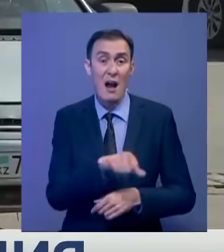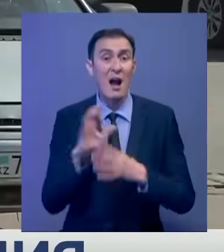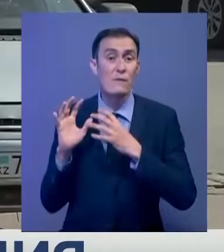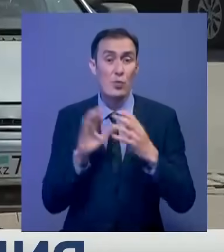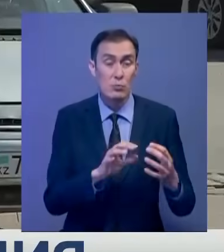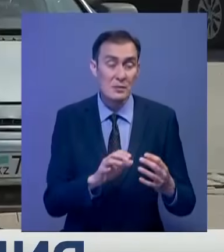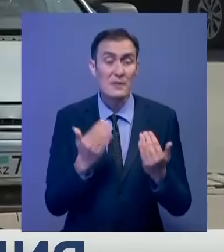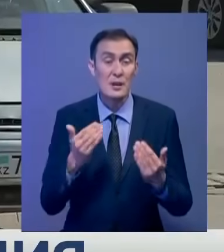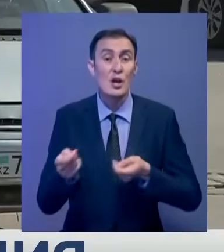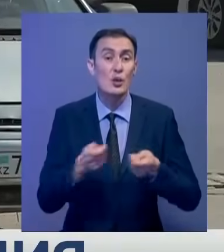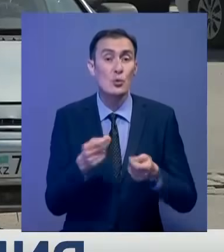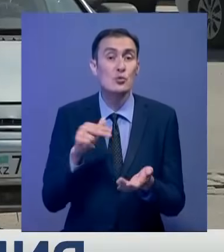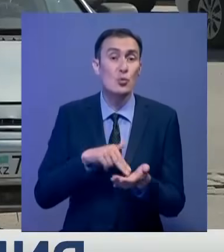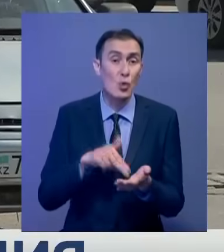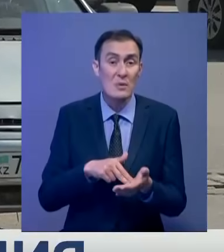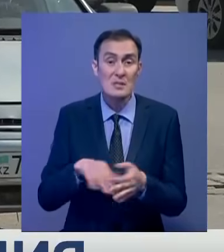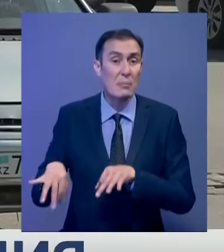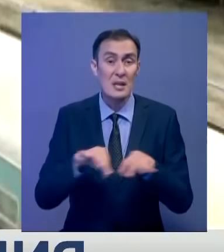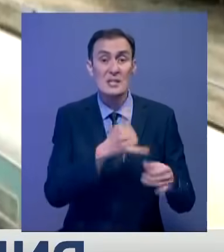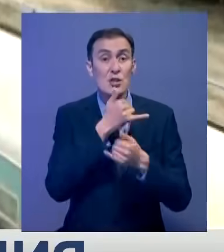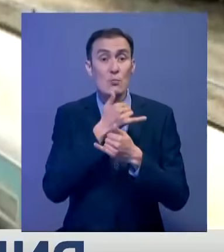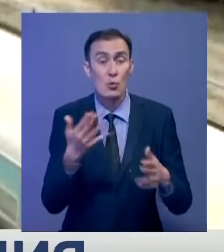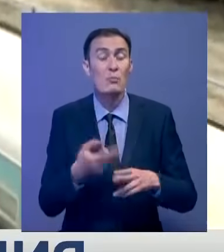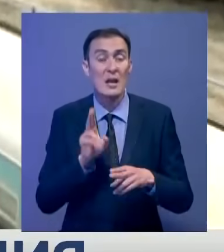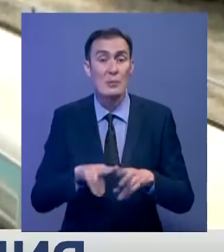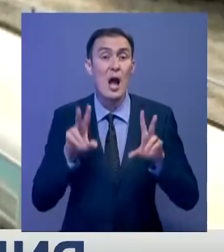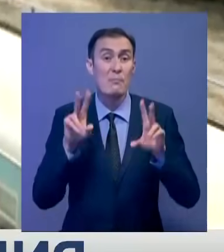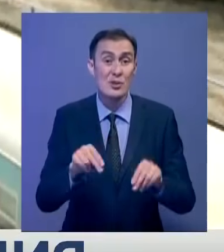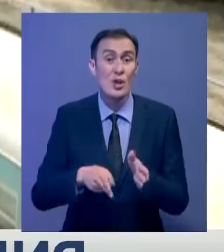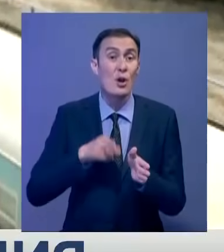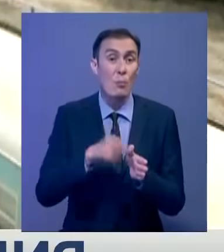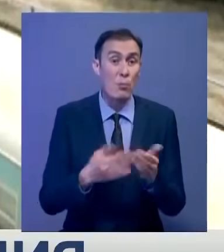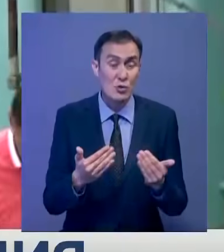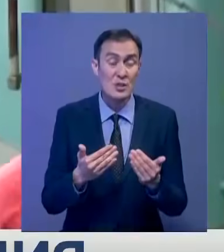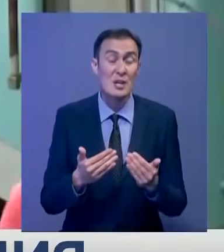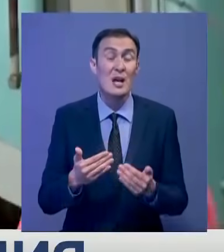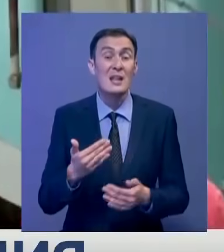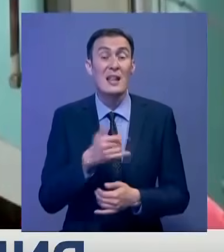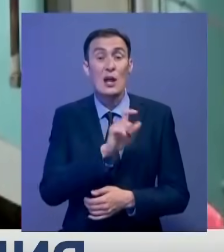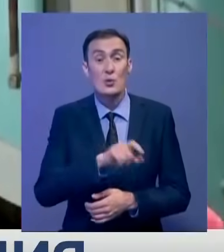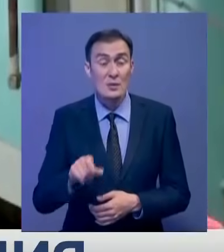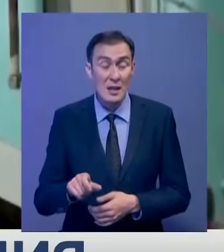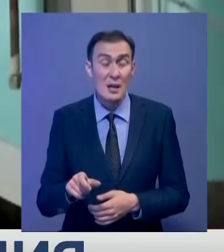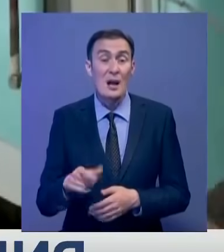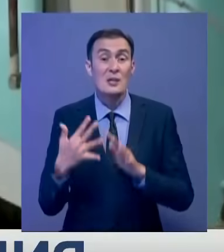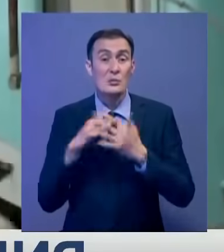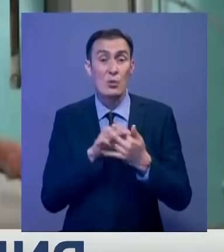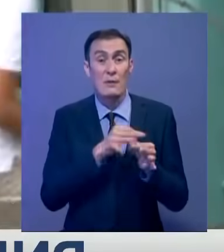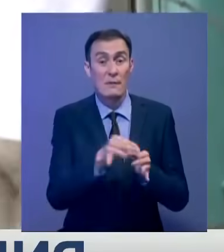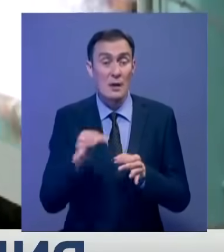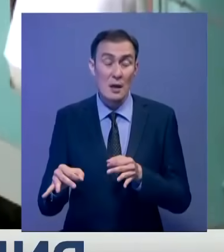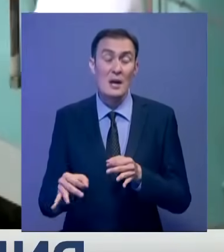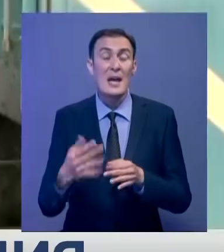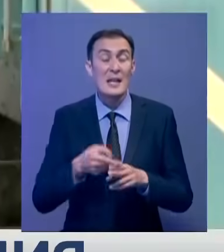сообщения регулировать цены на проезд, говорят, не могут. Поэтому обещанный поезд сейчас для жителей Исатайского и Курмангазинского